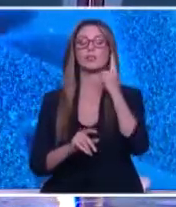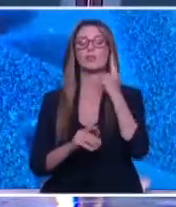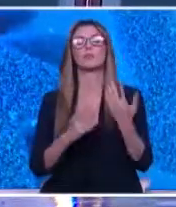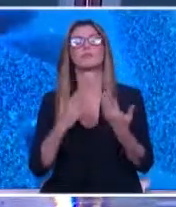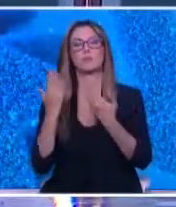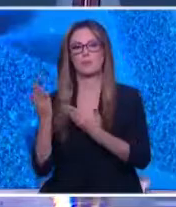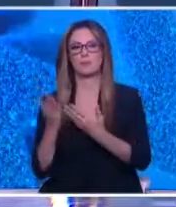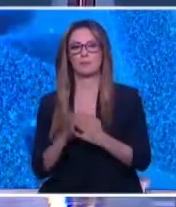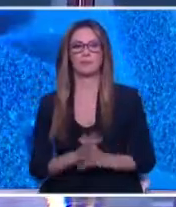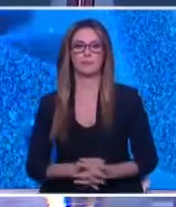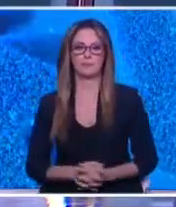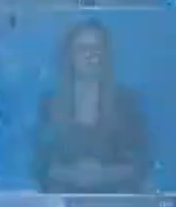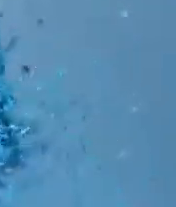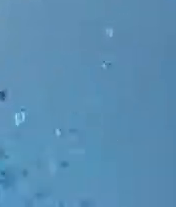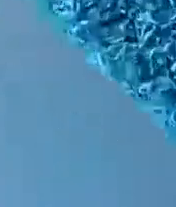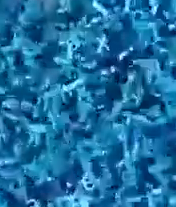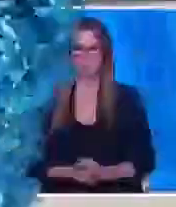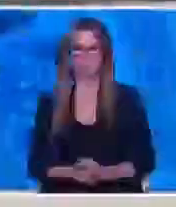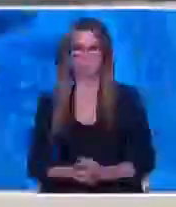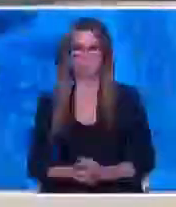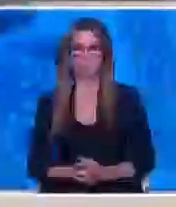haber başlıklarını paylaşalım.